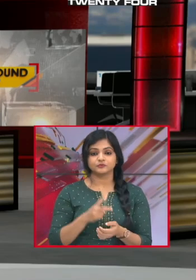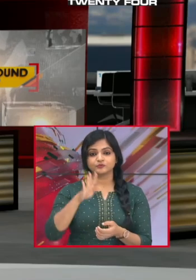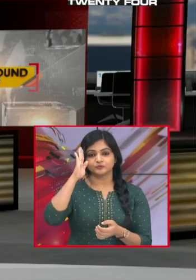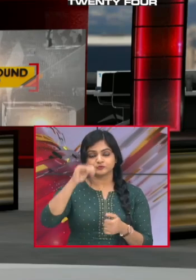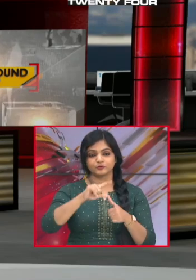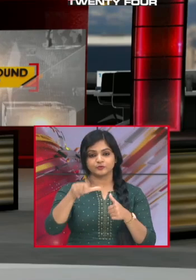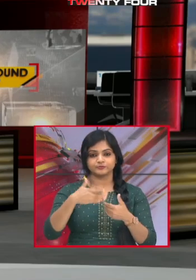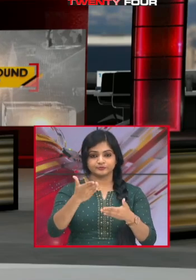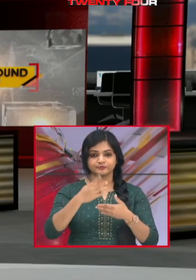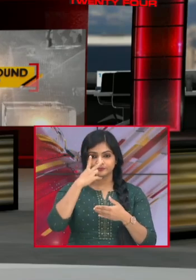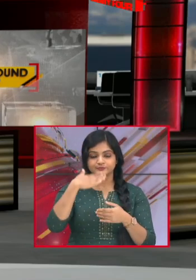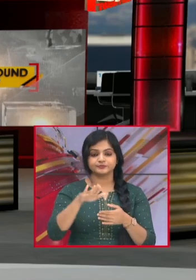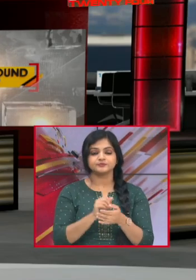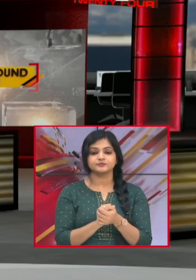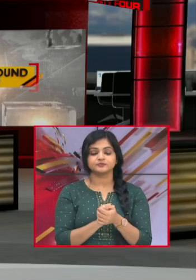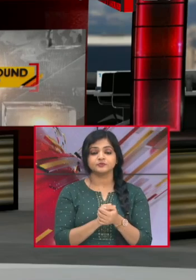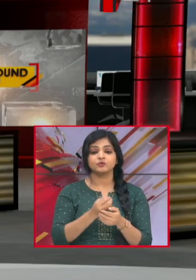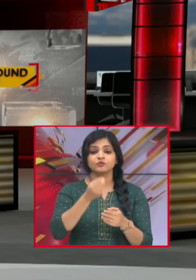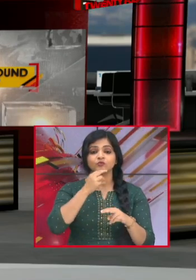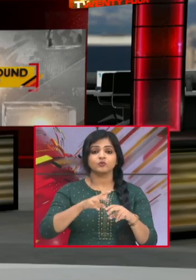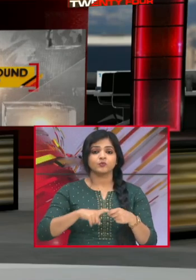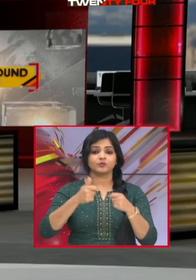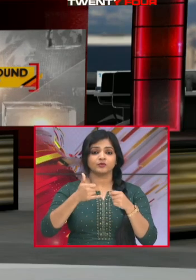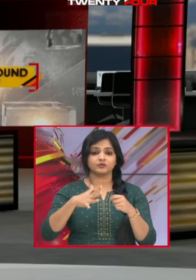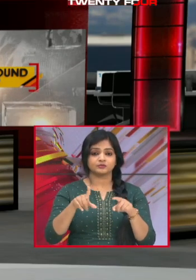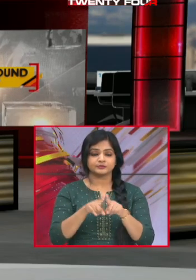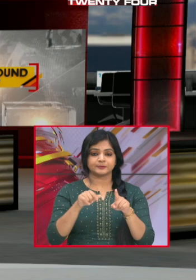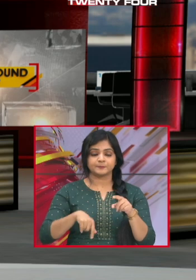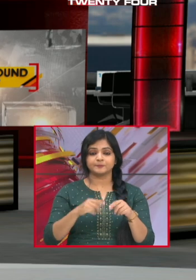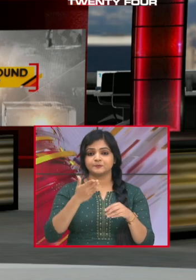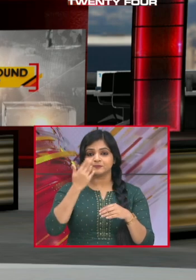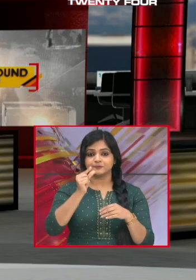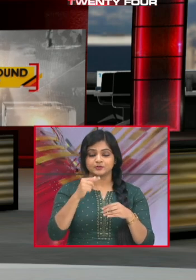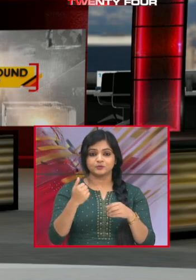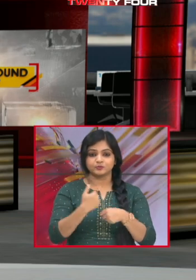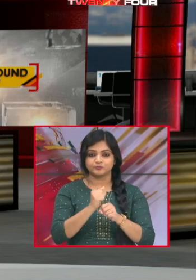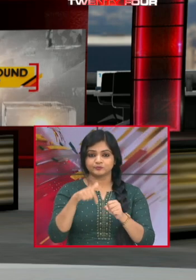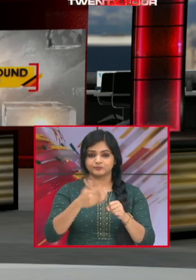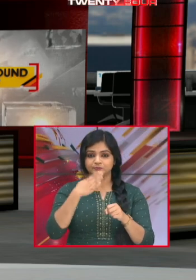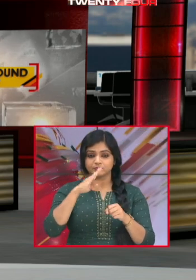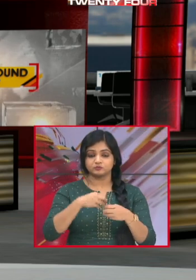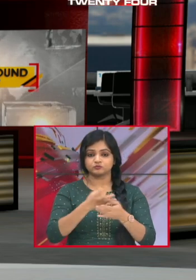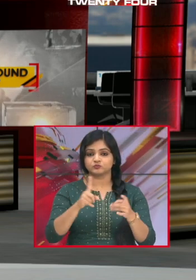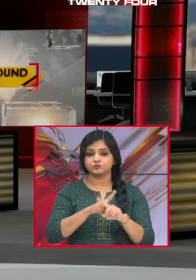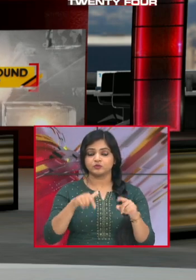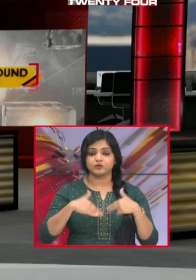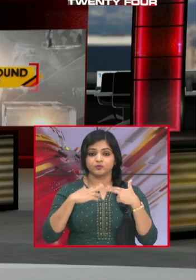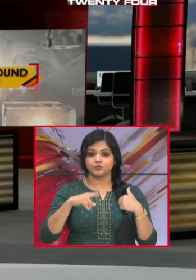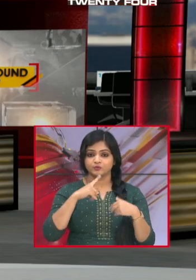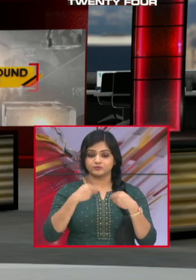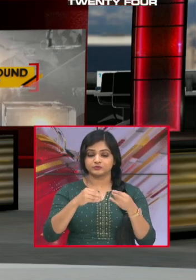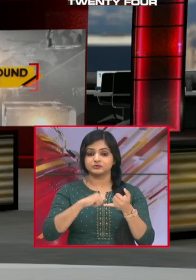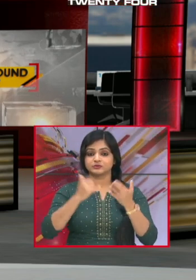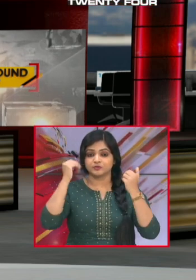24 round of Vishnava report to Lake Karakiana, Bachiogam La Teleco Biovichner, which Aravana Vidranam cheered in the High Court of the Uttaravin Pinale, Sabri Malay, Aravana